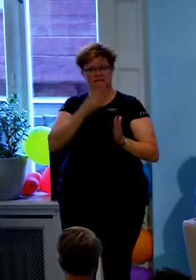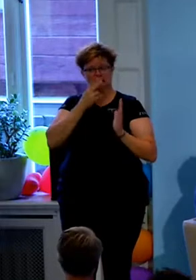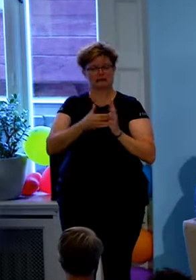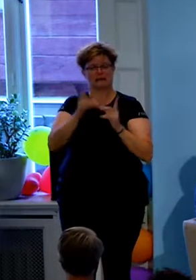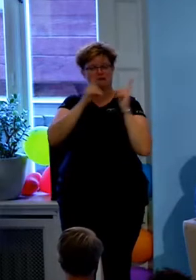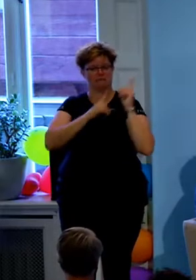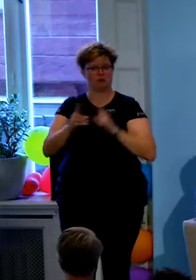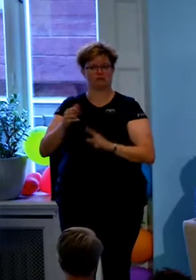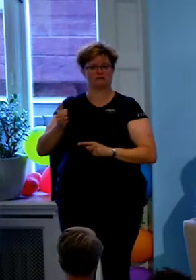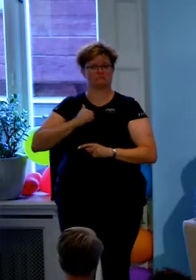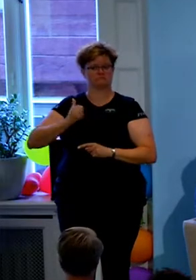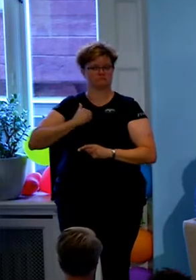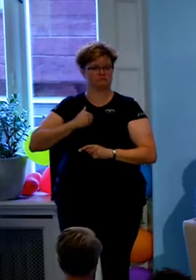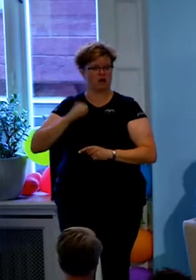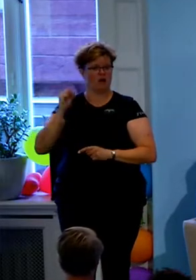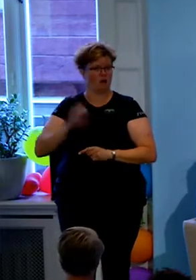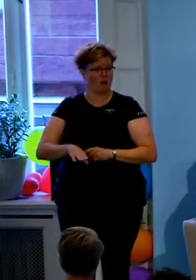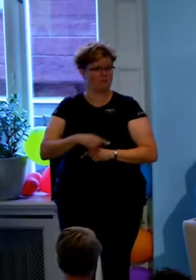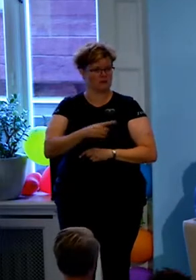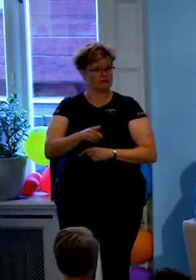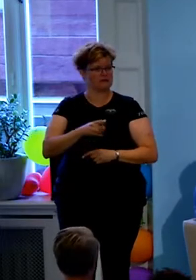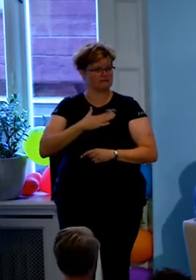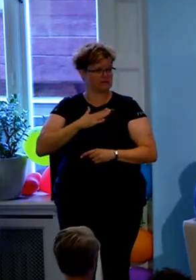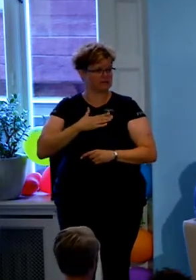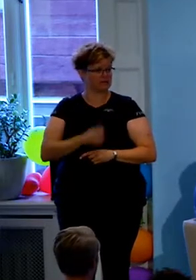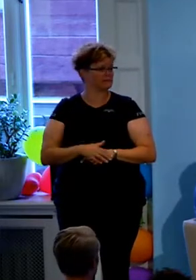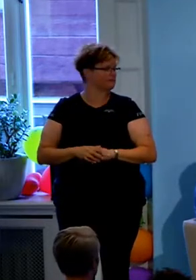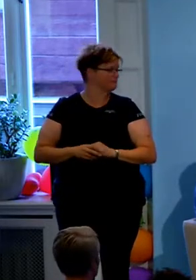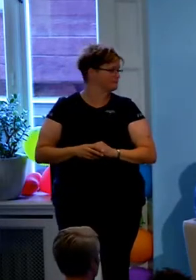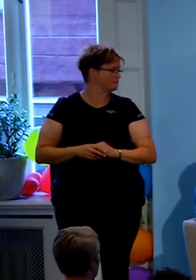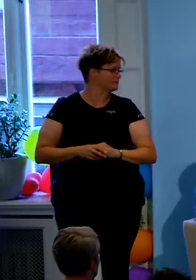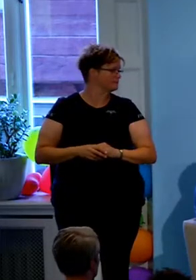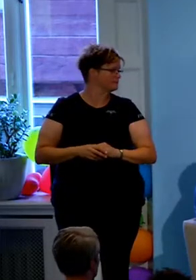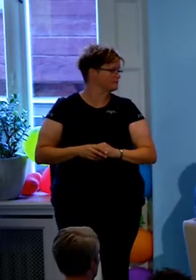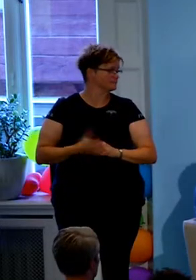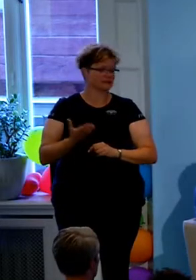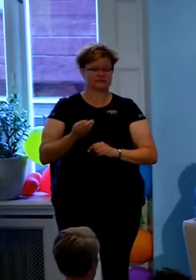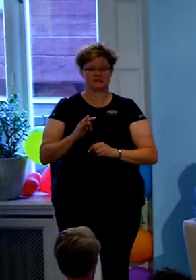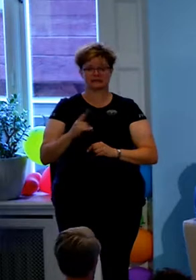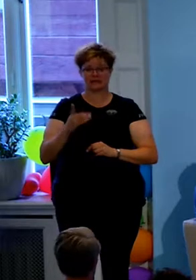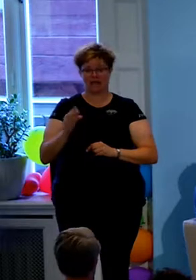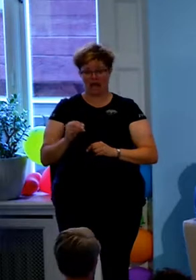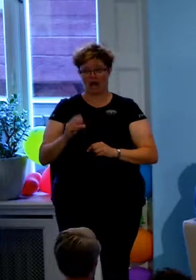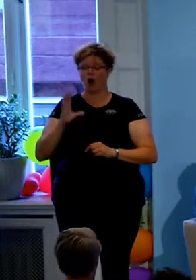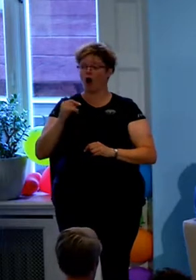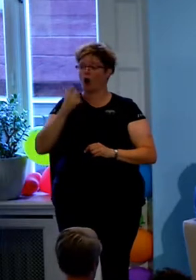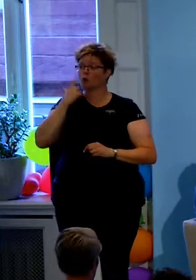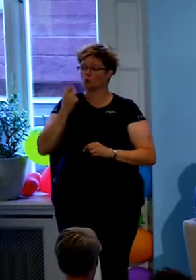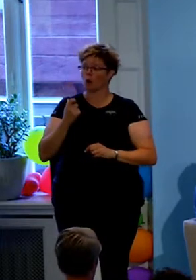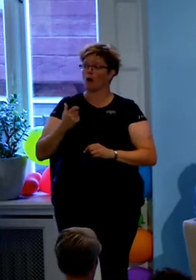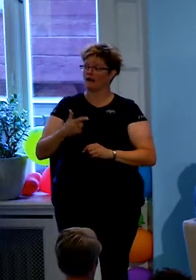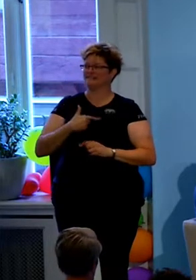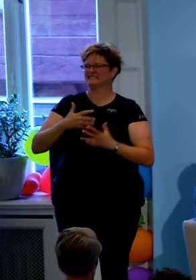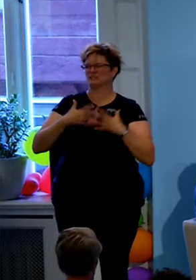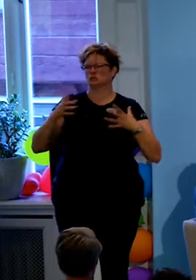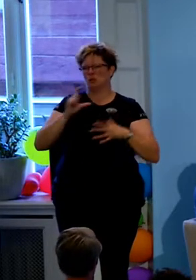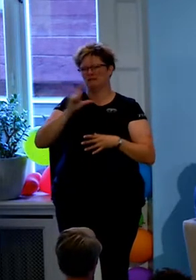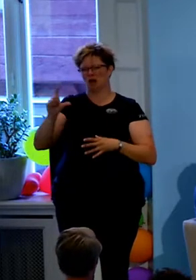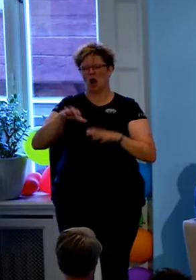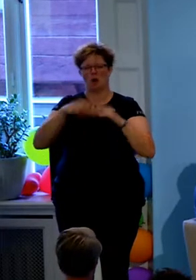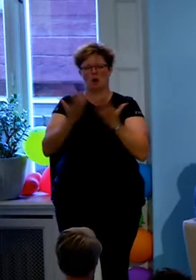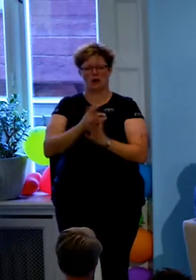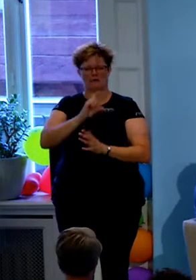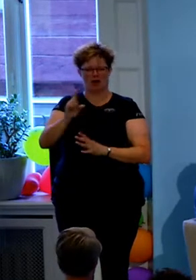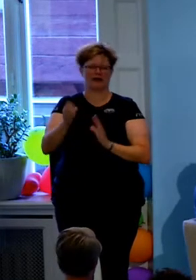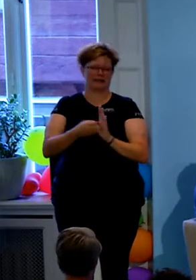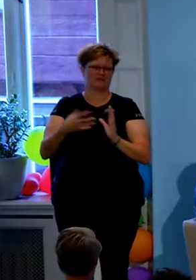stanna länge, om det är ett ideal? Hur jobbar ni med det? Jag tror att det finns någonting i att vara ett stort företag, ett globalt företag. För